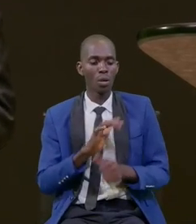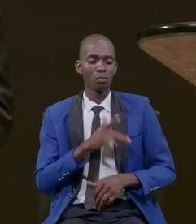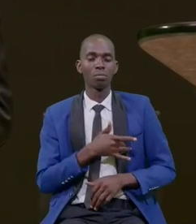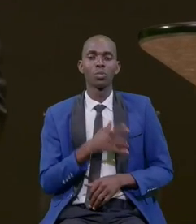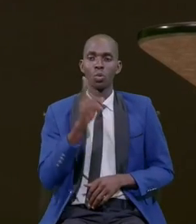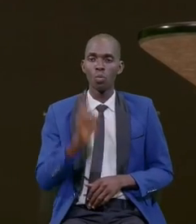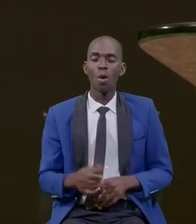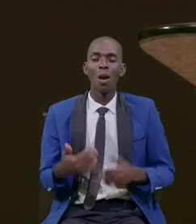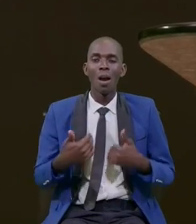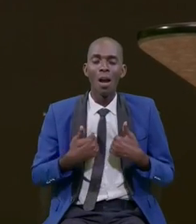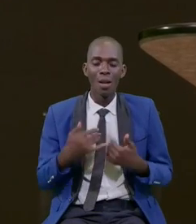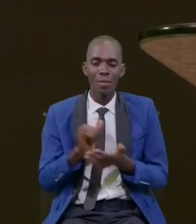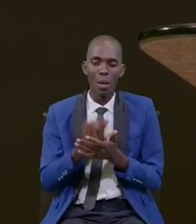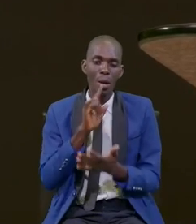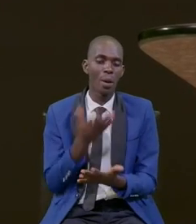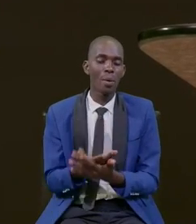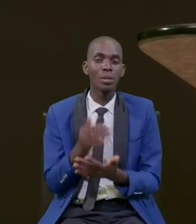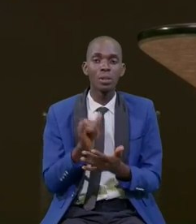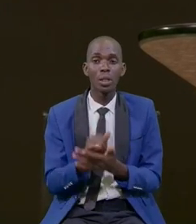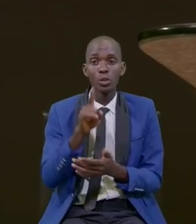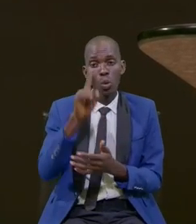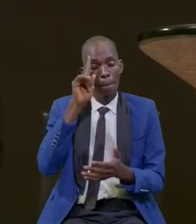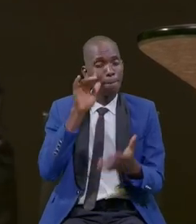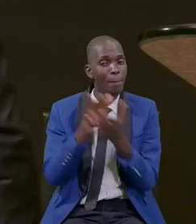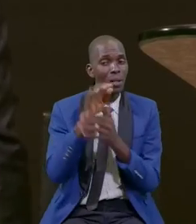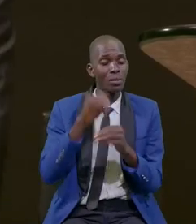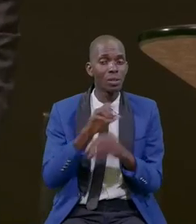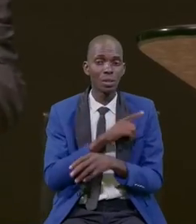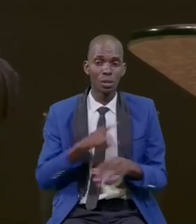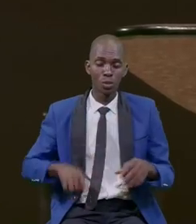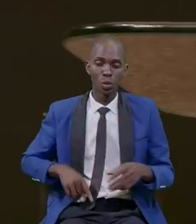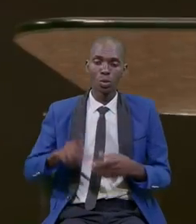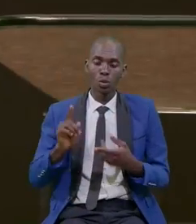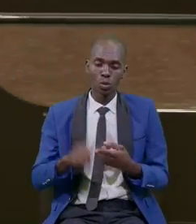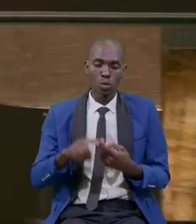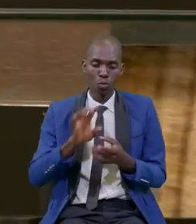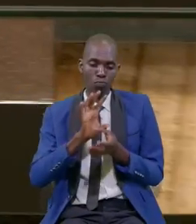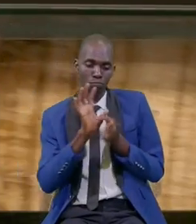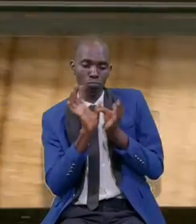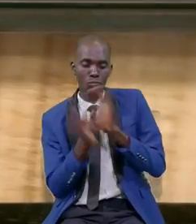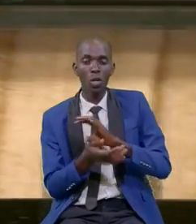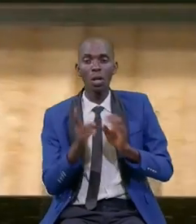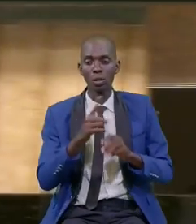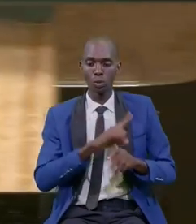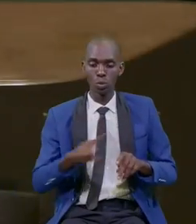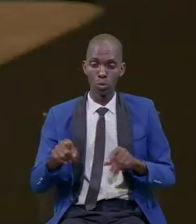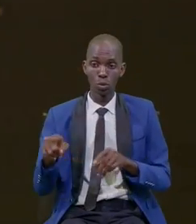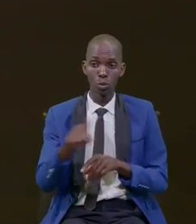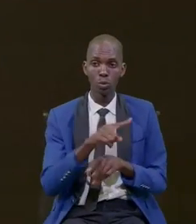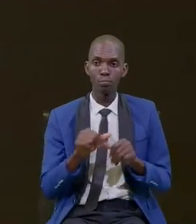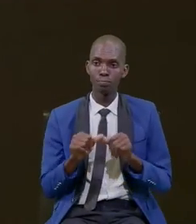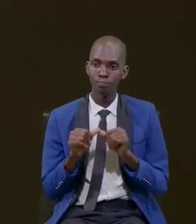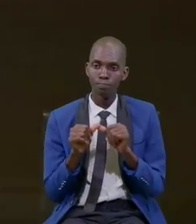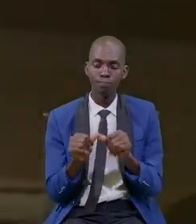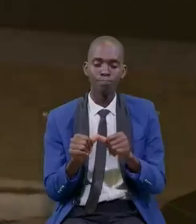l'évidence que vous croyez, l'évidence que vous croyez au Seigneur à la conversion et que vous demeurez, vous restez